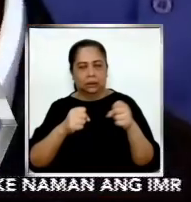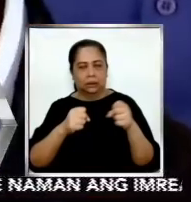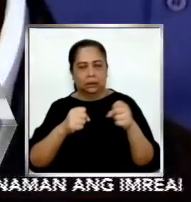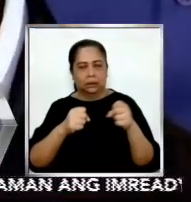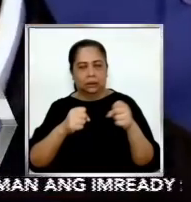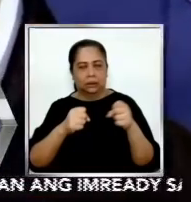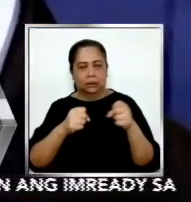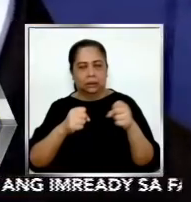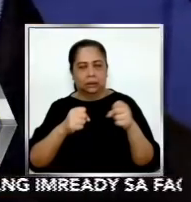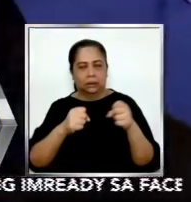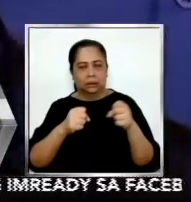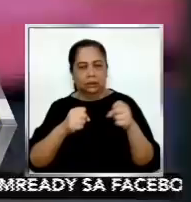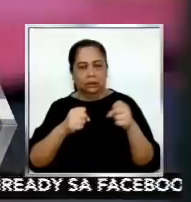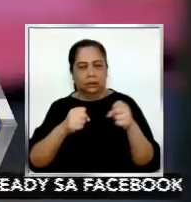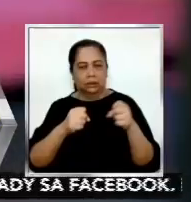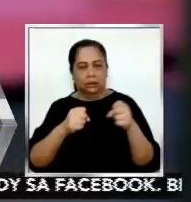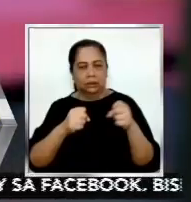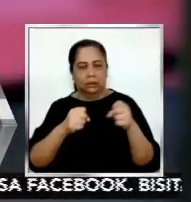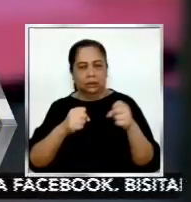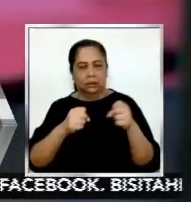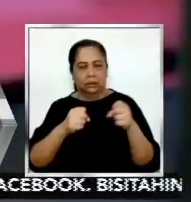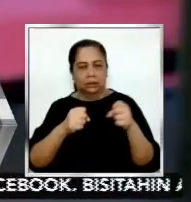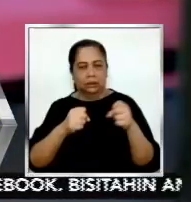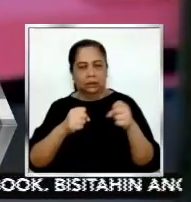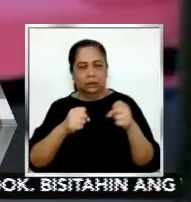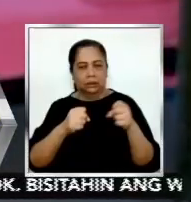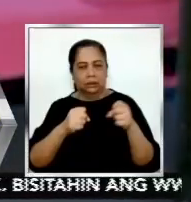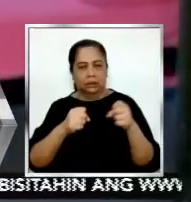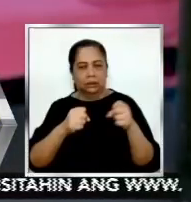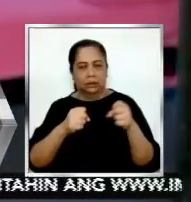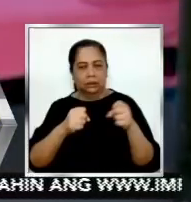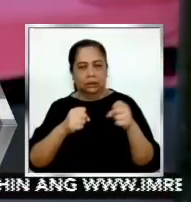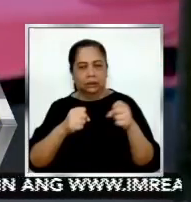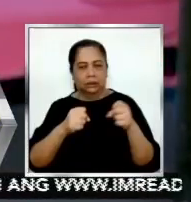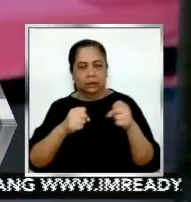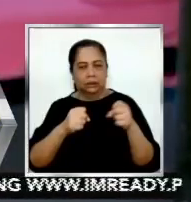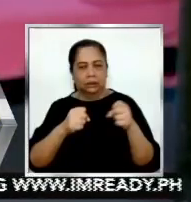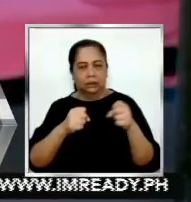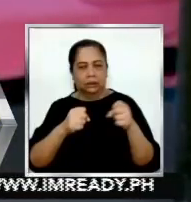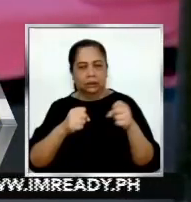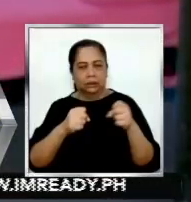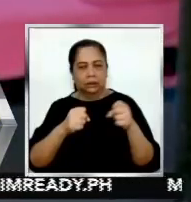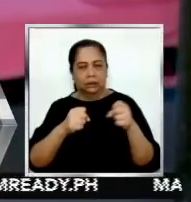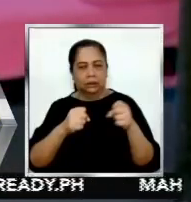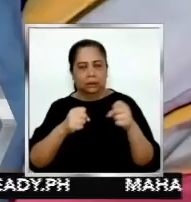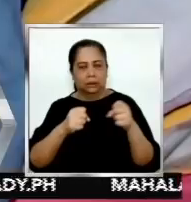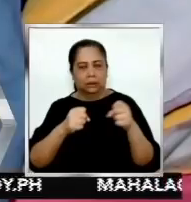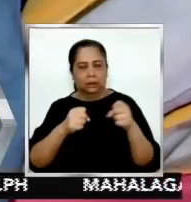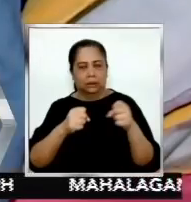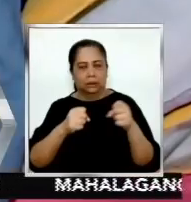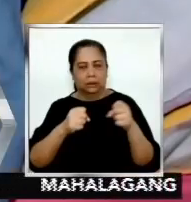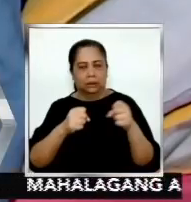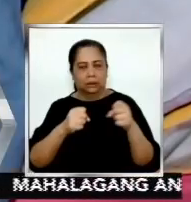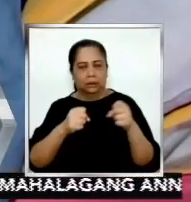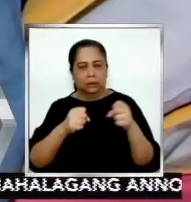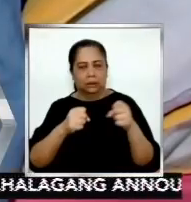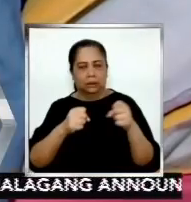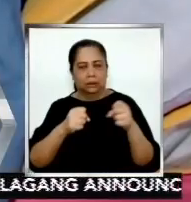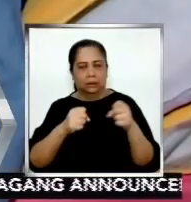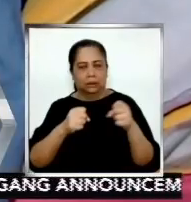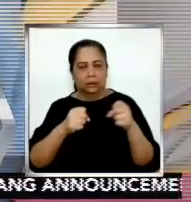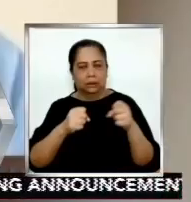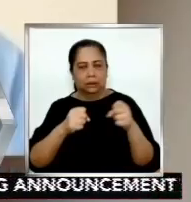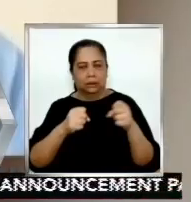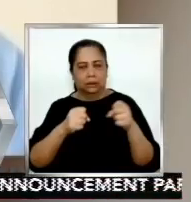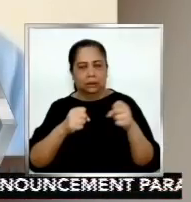beses nang nagkaroon ng COVID-19, aminadong hindi epektibo ang pagka-quarantine sa bahay. Sa personal experience ko, nung